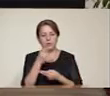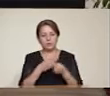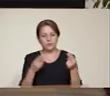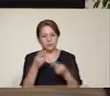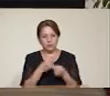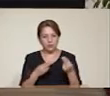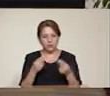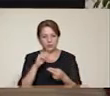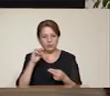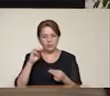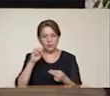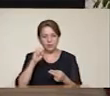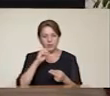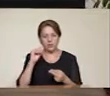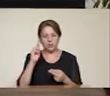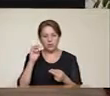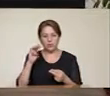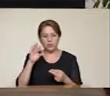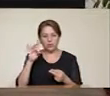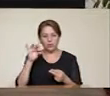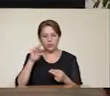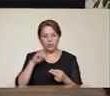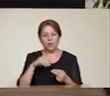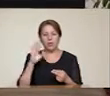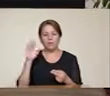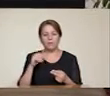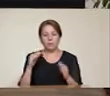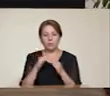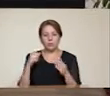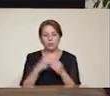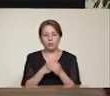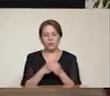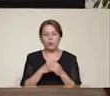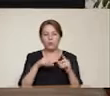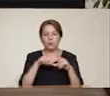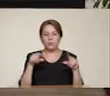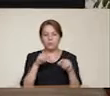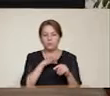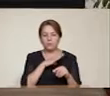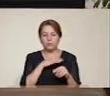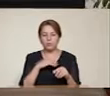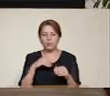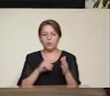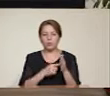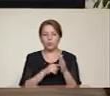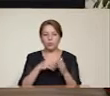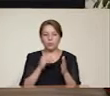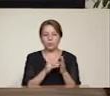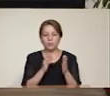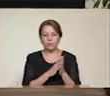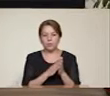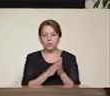chizasiz, trayektoriyasini va uydan maktabgacha bo'lgan nuqtani belgilab, uning ko'chishini, ya'ni to'g'ri chiziq